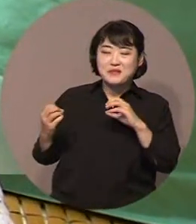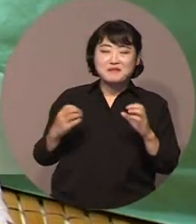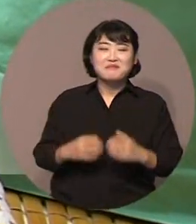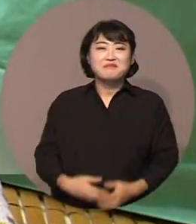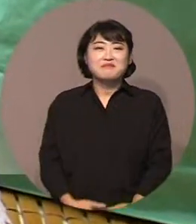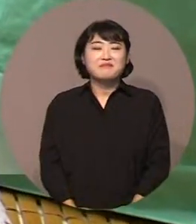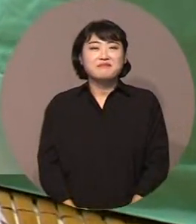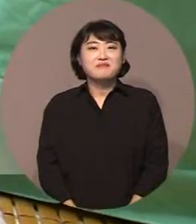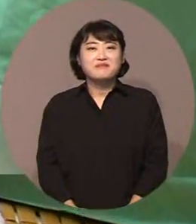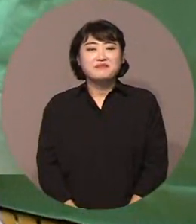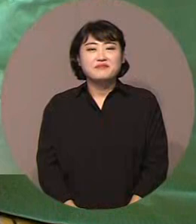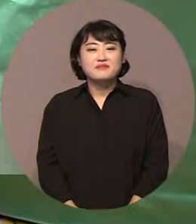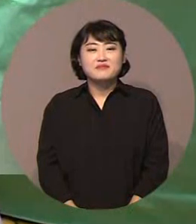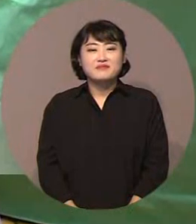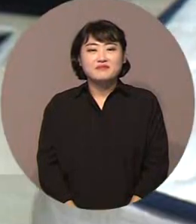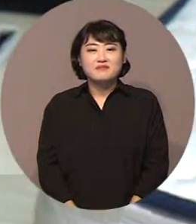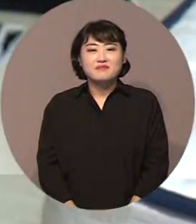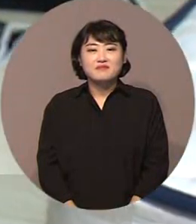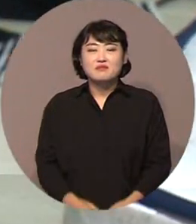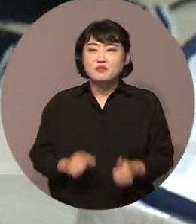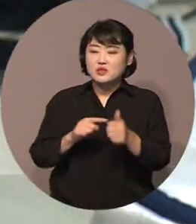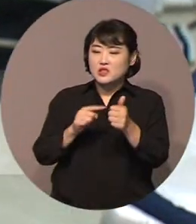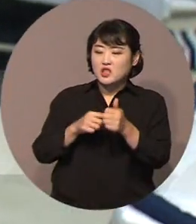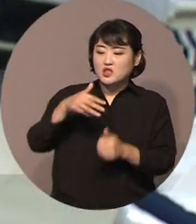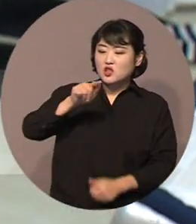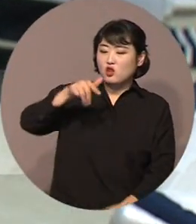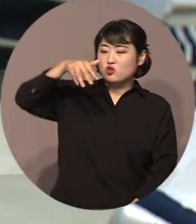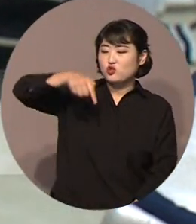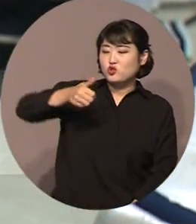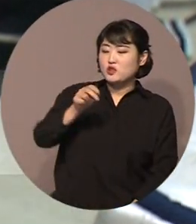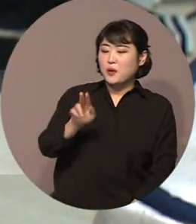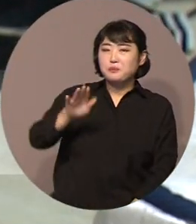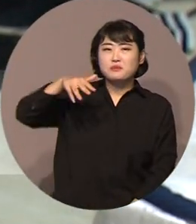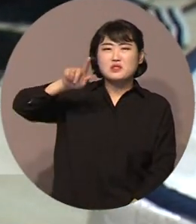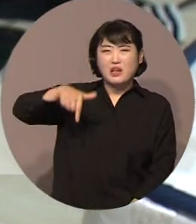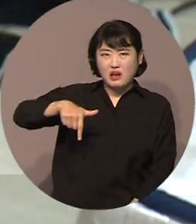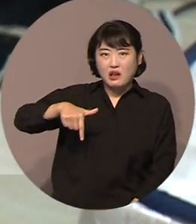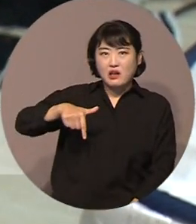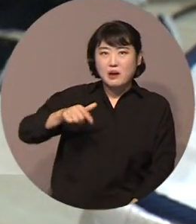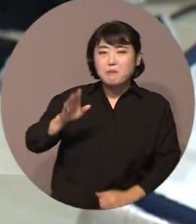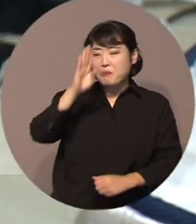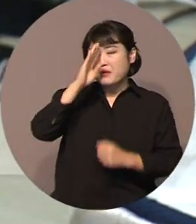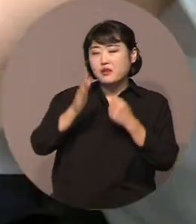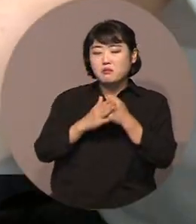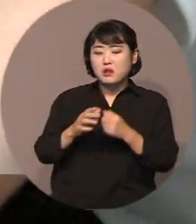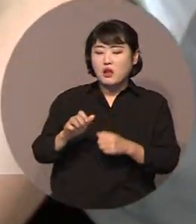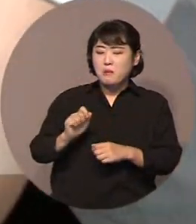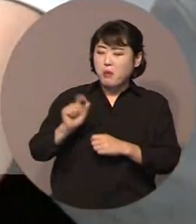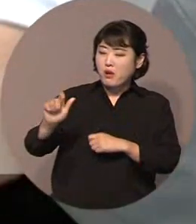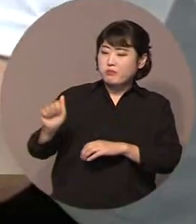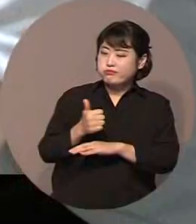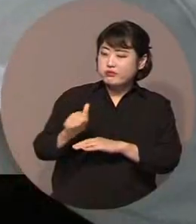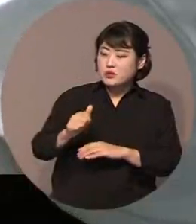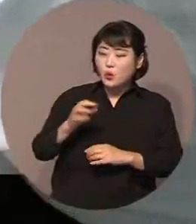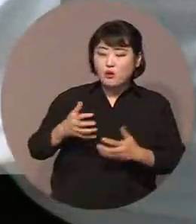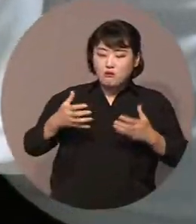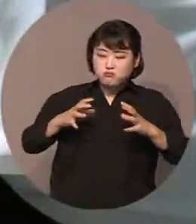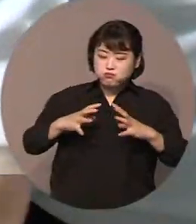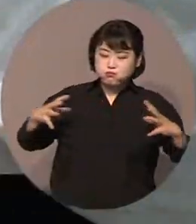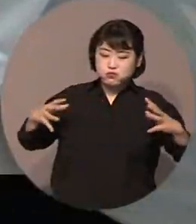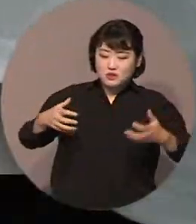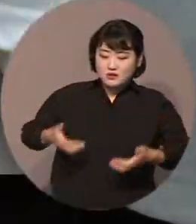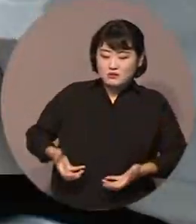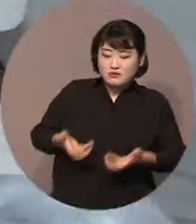꽃을 피웁니다. 김 씨는 척추협착으로 멀리 다니거나 부피가 큰 물건을 드는 게 어렵고 집에